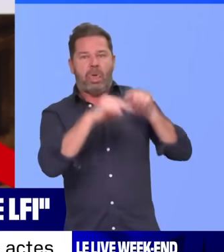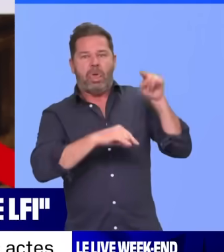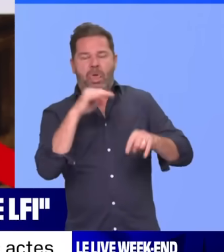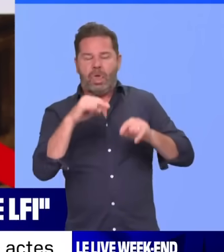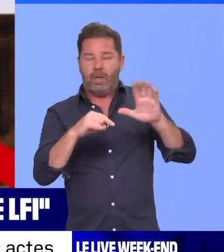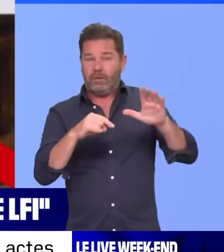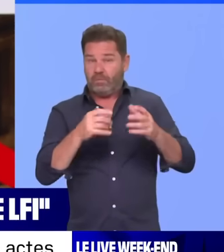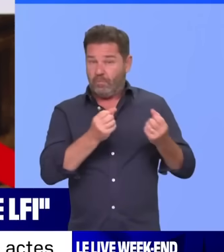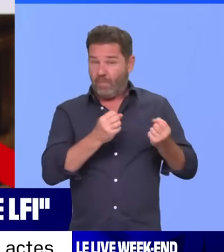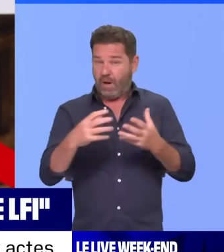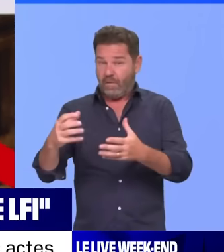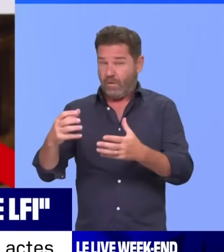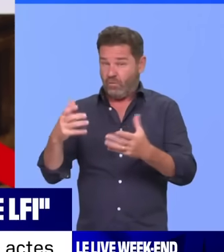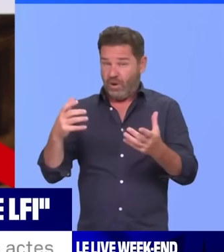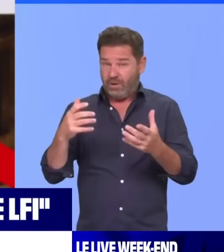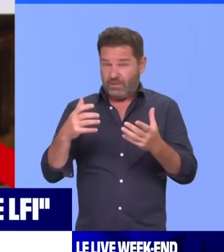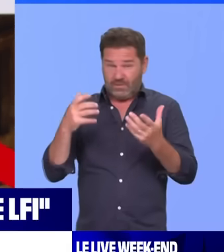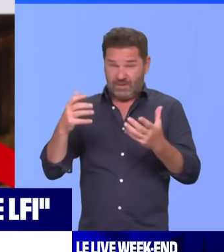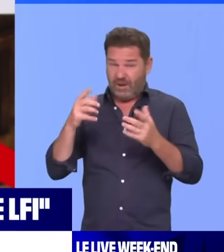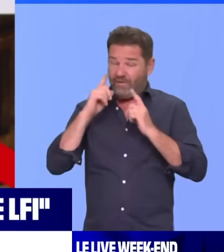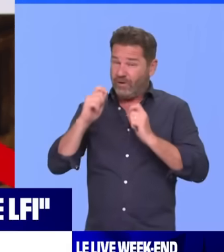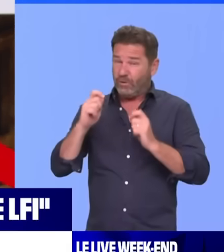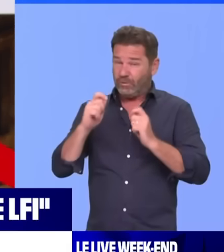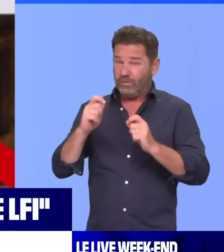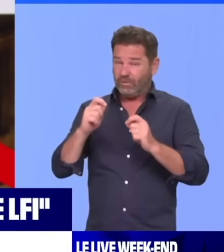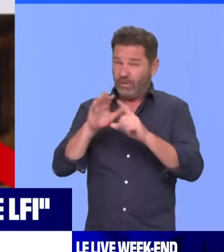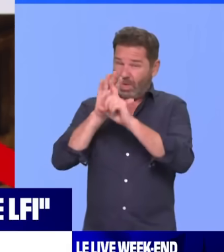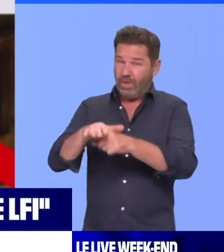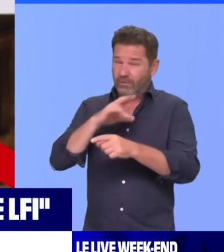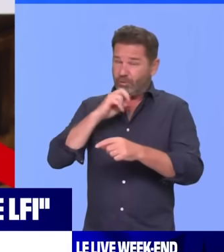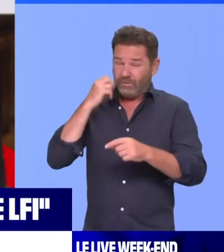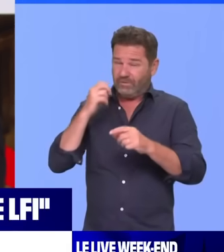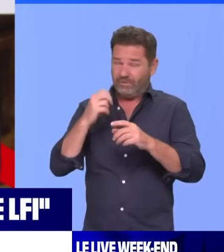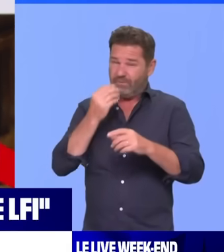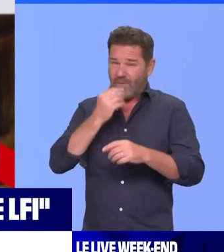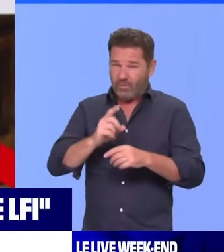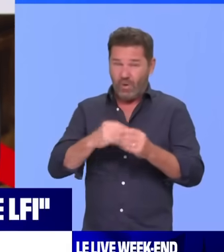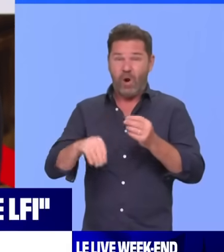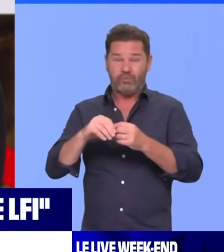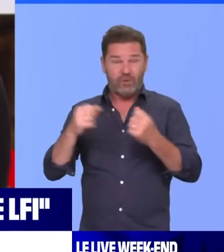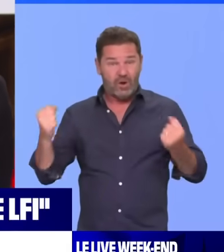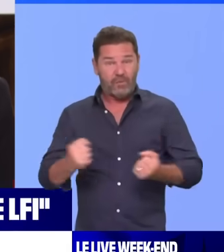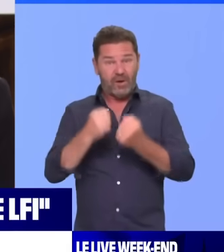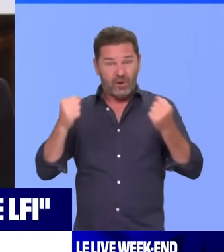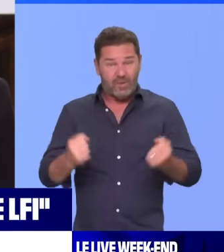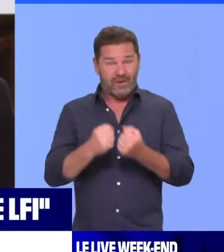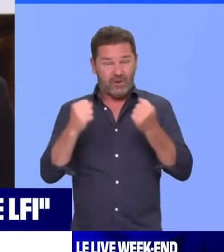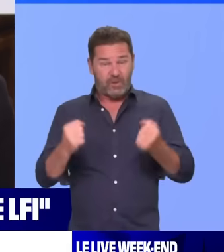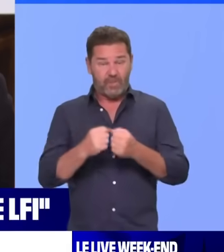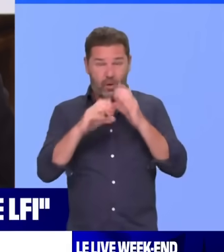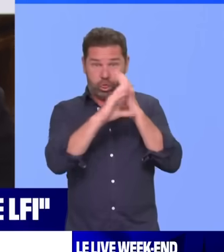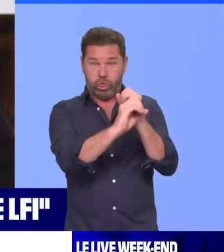on dessert la cause très juste de la lutte contre l'antisémitisme mais en plus on décentre la campagne sur à la fois les moyens que l'on veut donner à la lutte contre